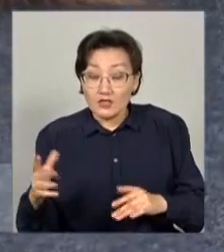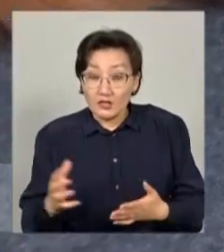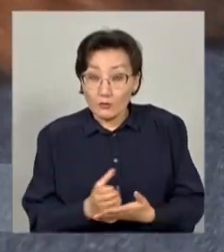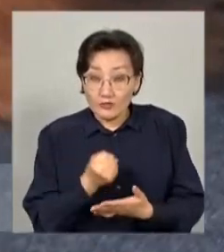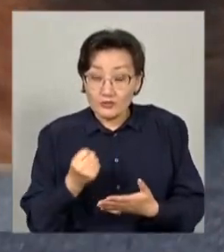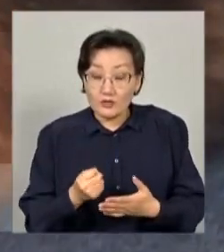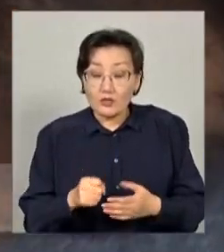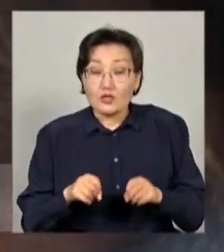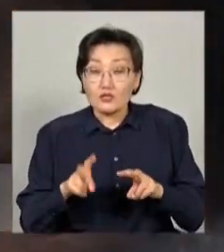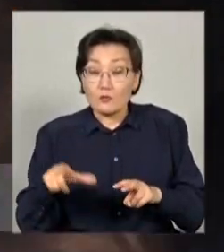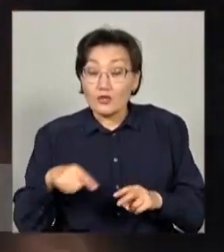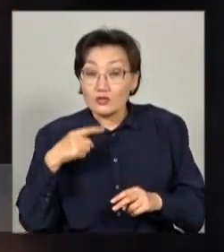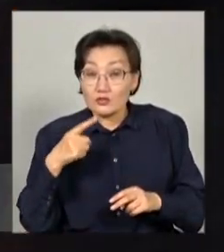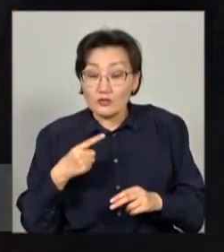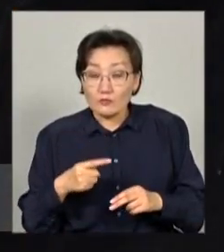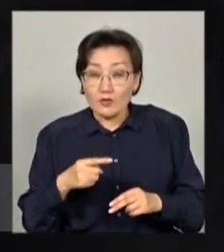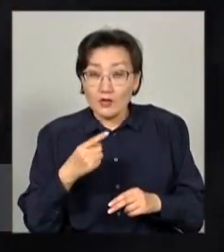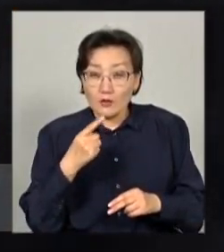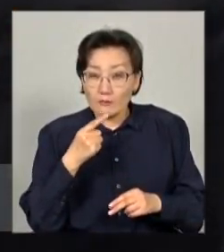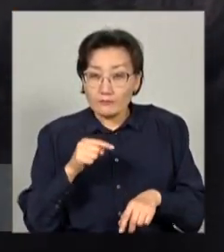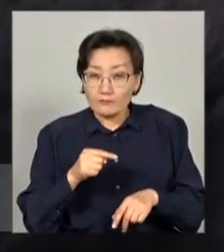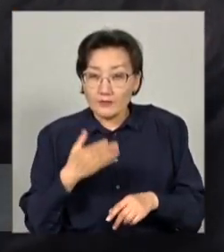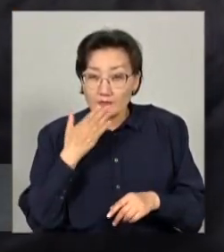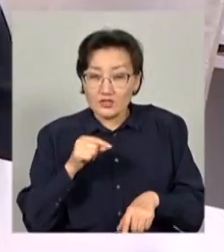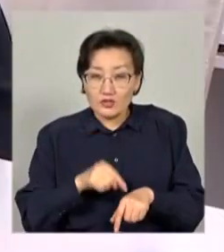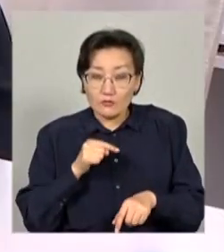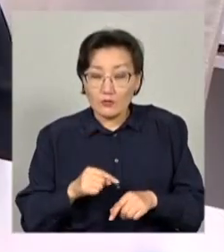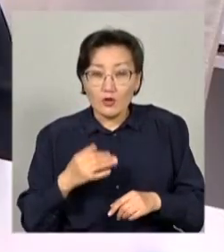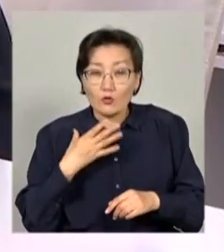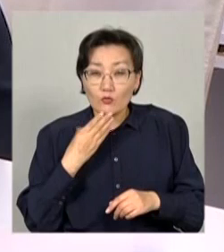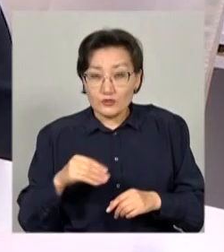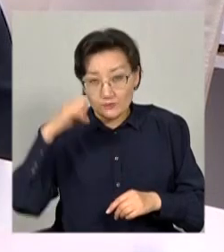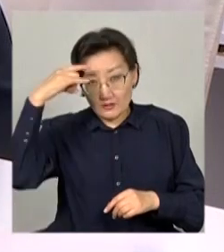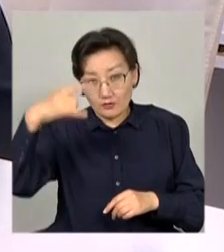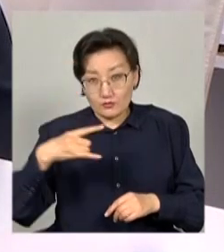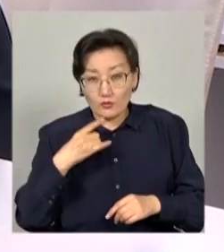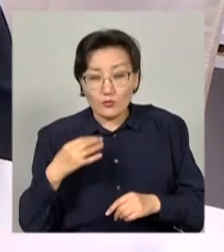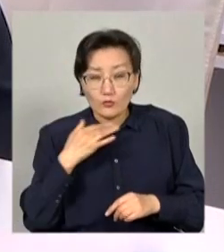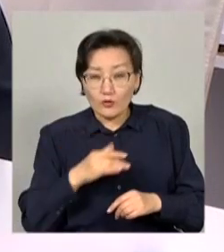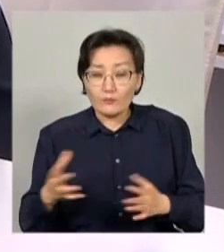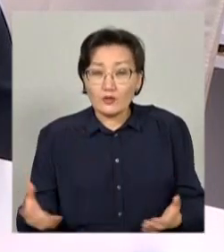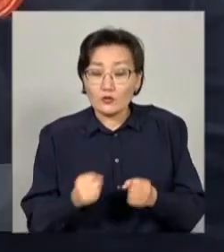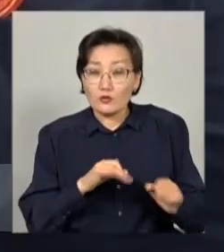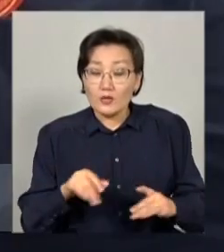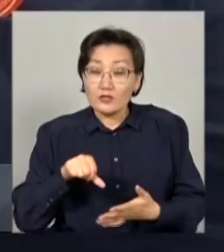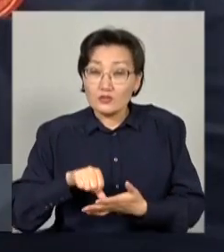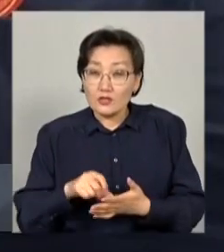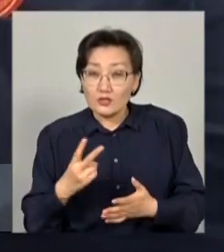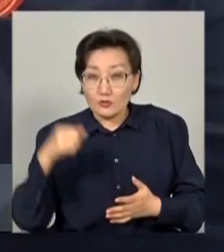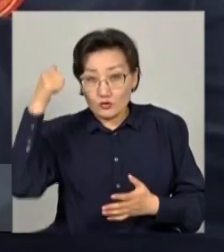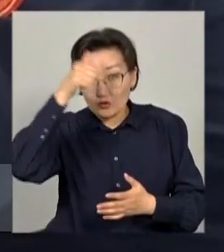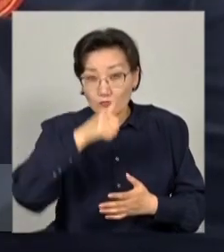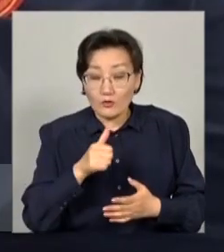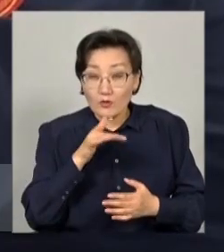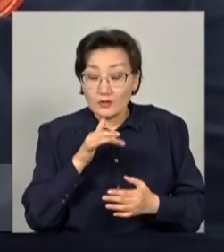алыпты. Кинологтың айтуынша, ишшіл ит өзіміздің елде де көптеген құтқару операцияларына қатысқан. 2 жылдан кейін лайықты